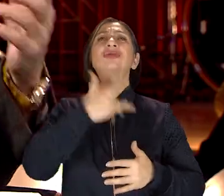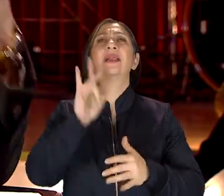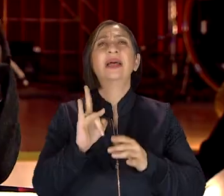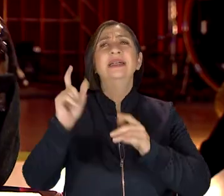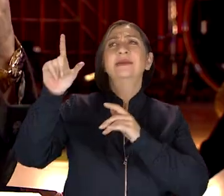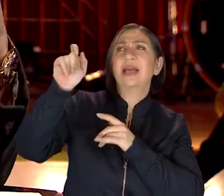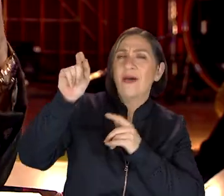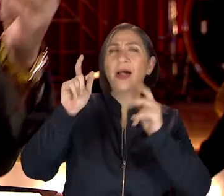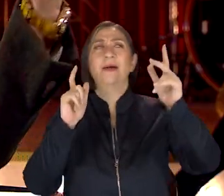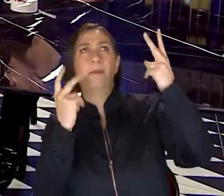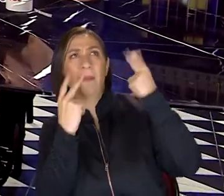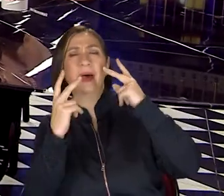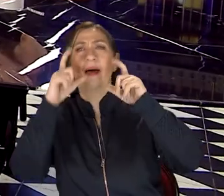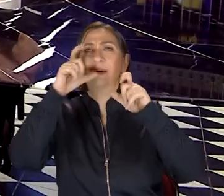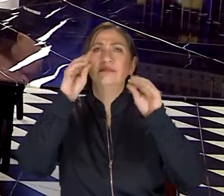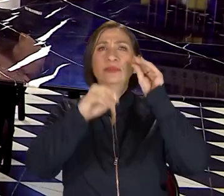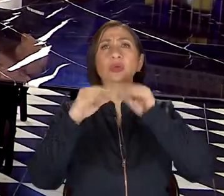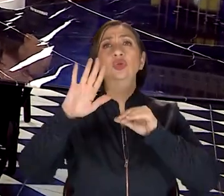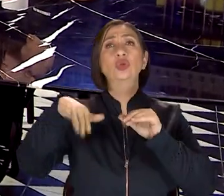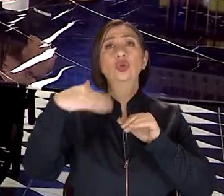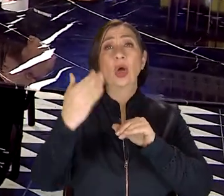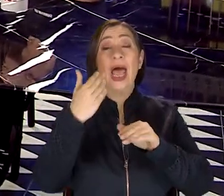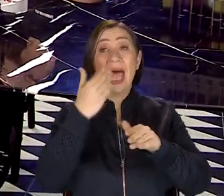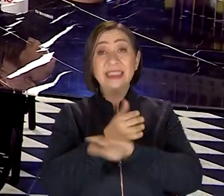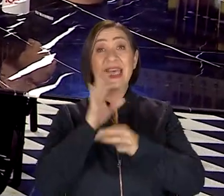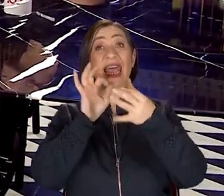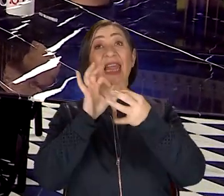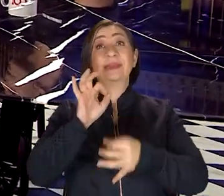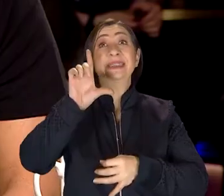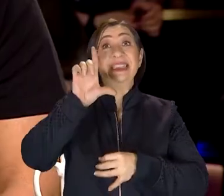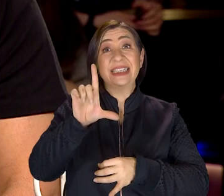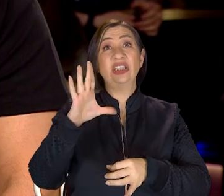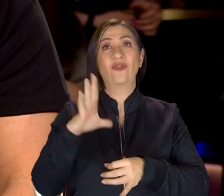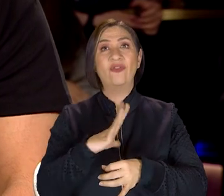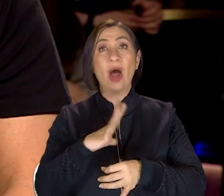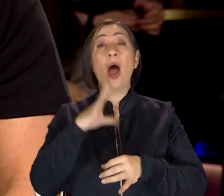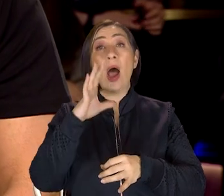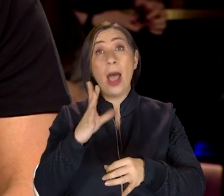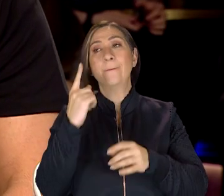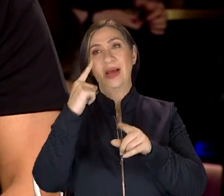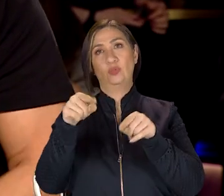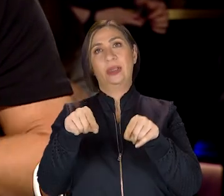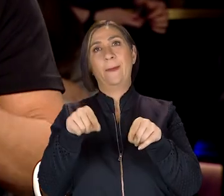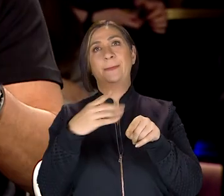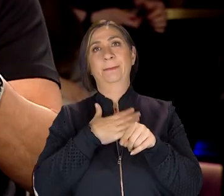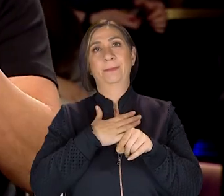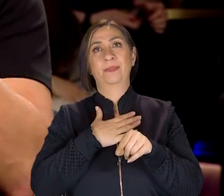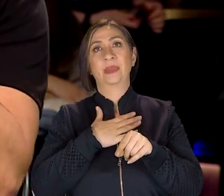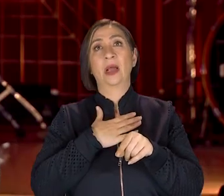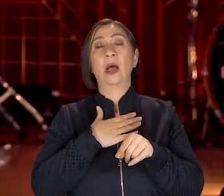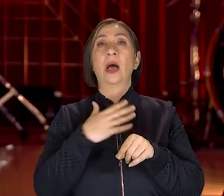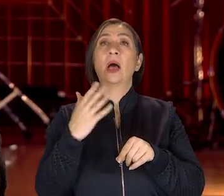evet. Selfilerle, şunlarla, evet. Bunlarla ve sonra asıl iletişime ihtiyaç duyulduğun zaman evet, işte hop bak buradayız. Evet. Ha? Ama ben